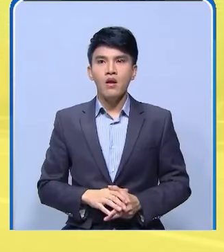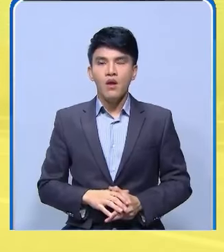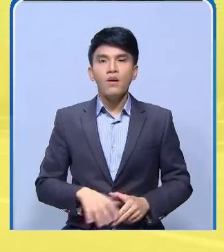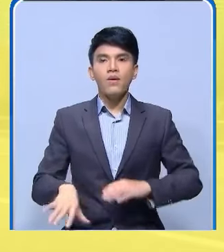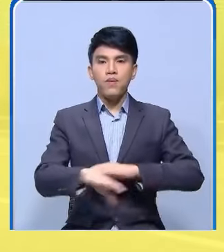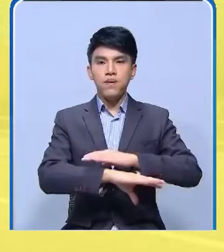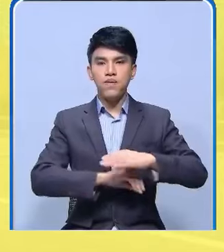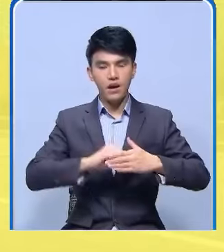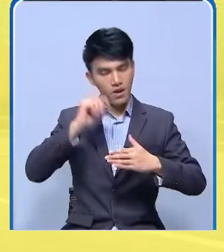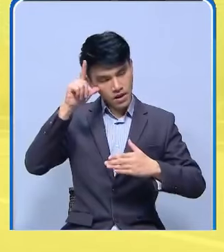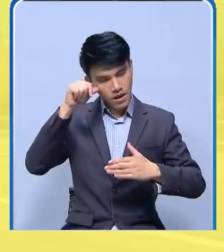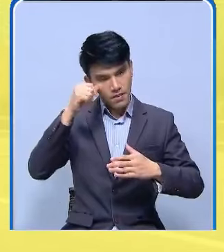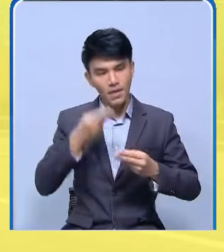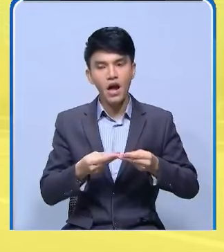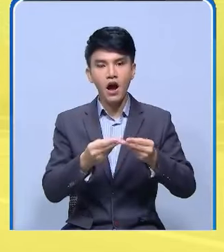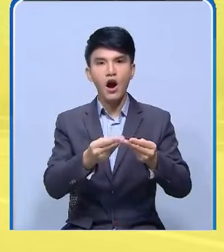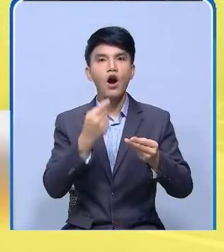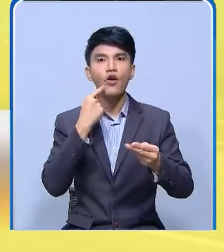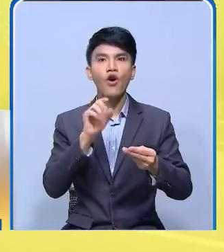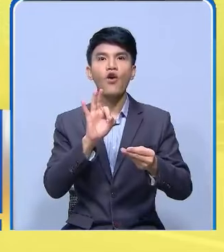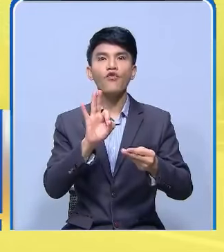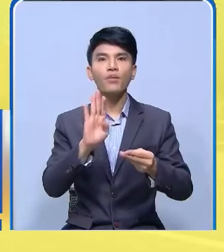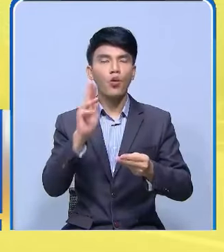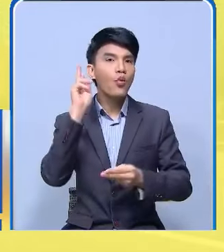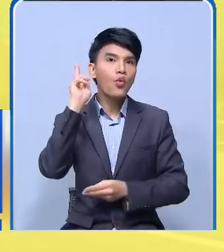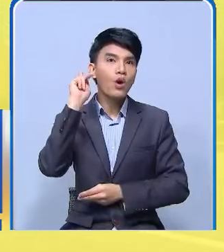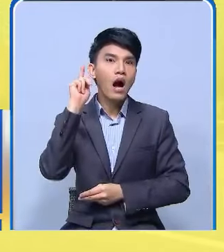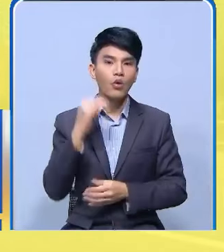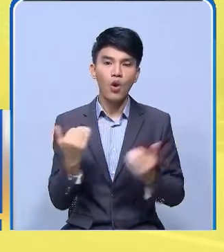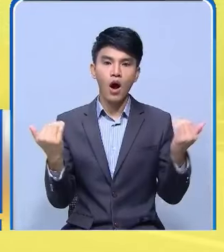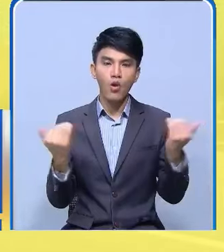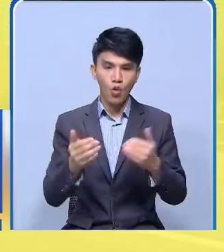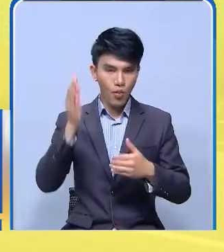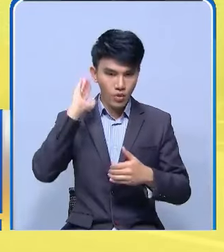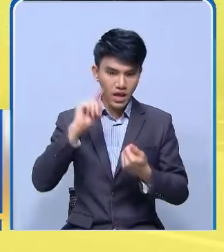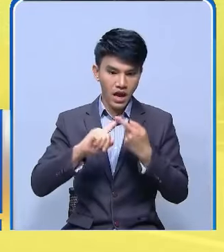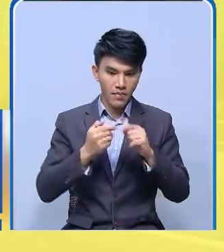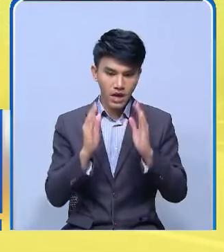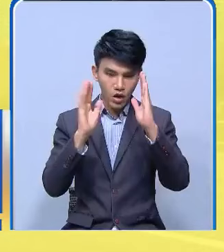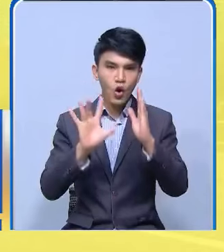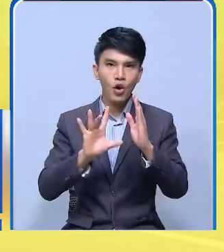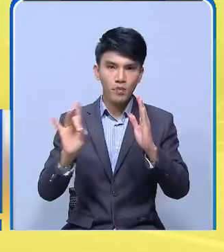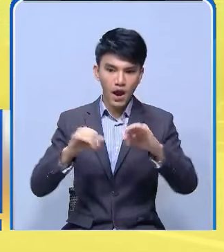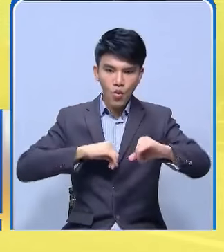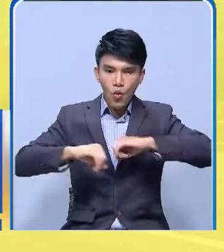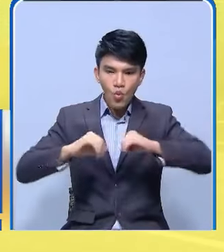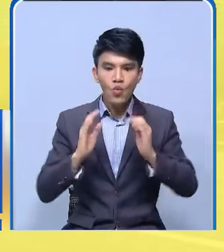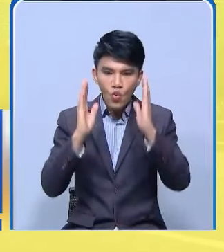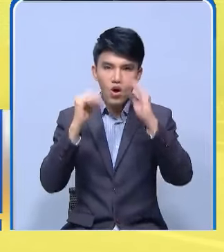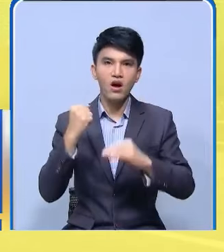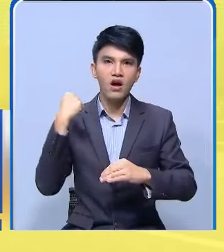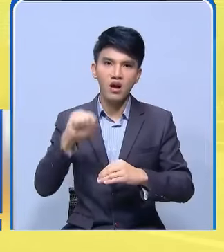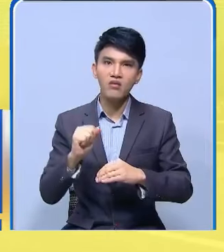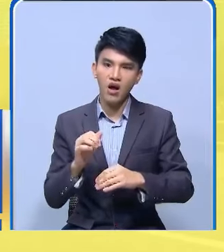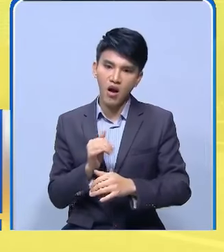านที่แม่ผู้เสียหายนำมาร้องเรียนกับเพจข่าวหลังลูกชายกับเพื่อน8คนถูกกลุ่มวัยรุ่นคลองลานนับ10ค่ะถืออาวุธบุก